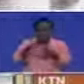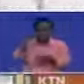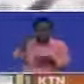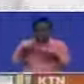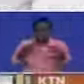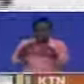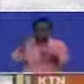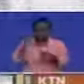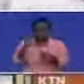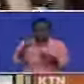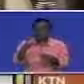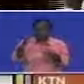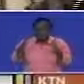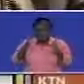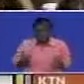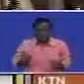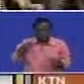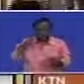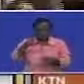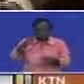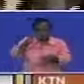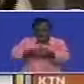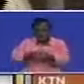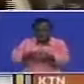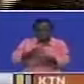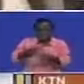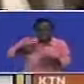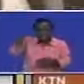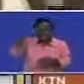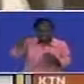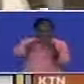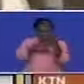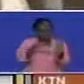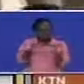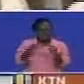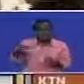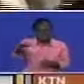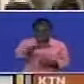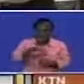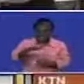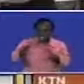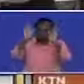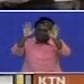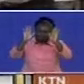sekondari haimhitaji mtu kubahatisha jinsi ya kupata alama za juu. Mazingira ya masomo ni mazingira ya aina gani?